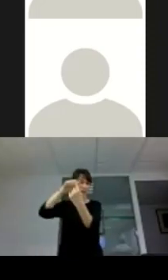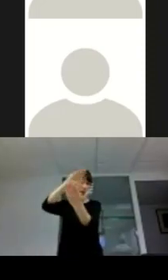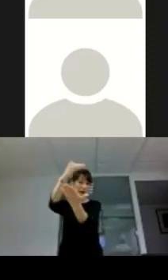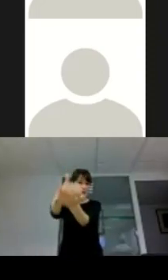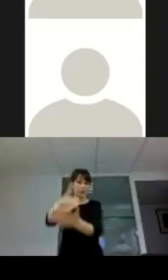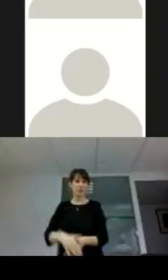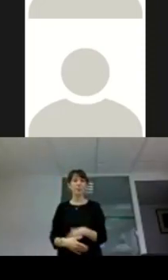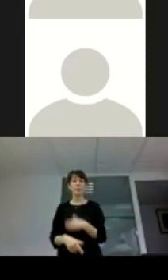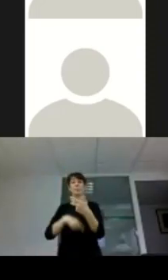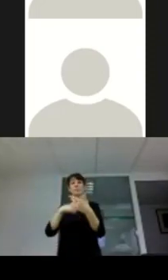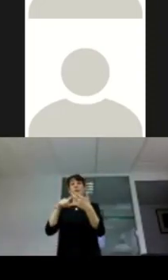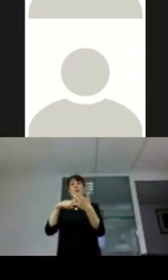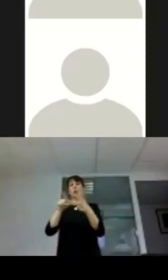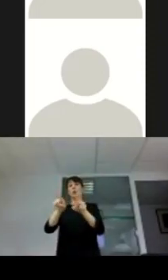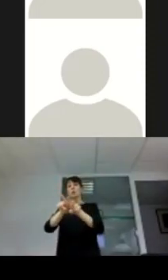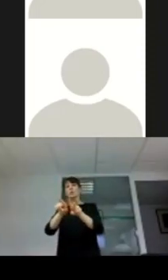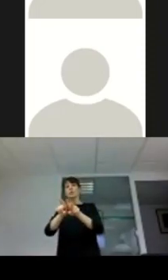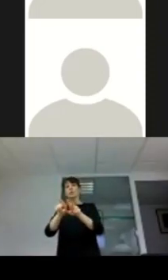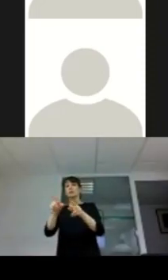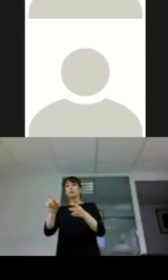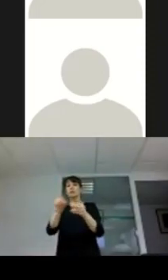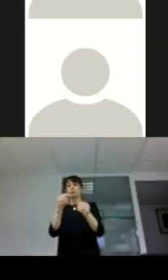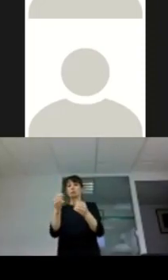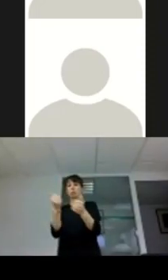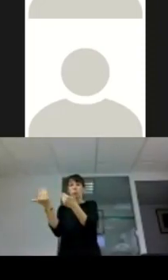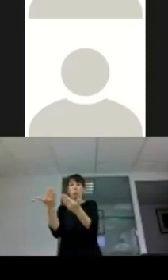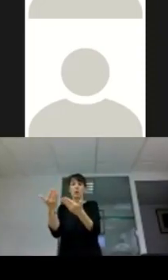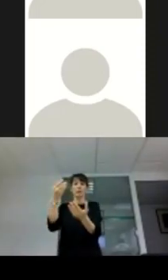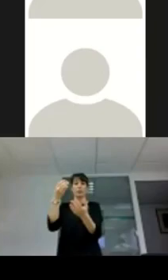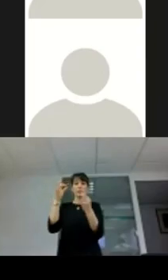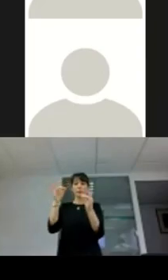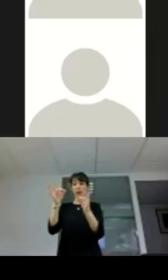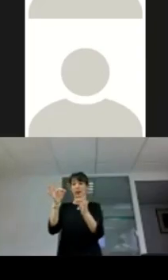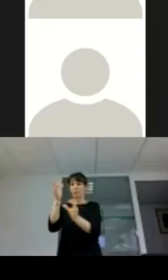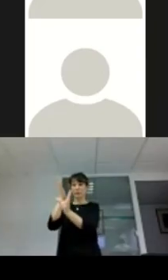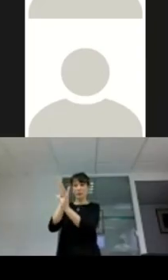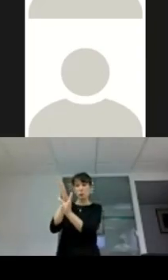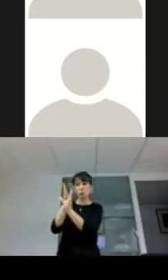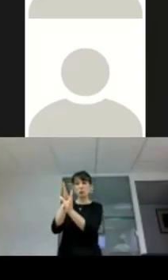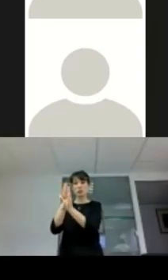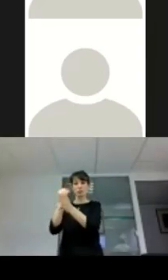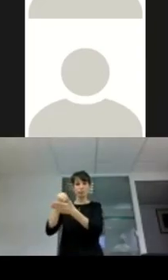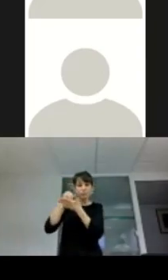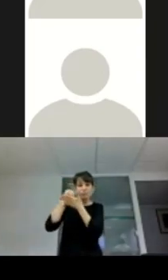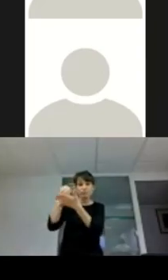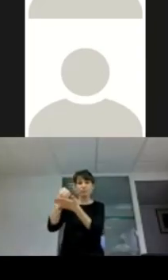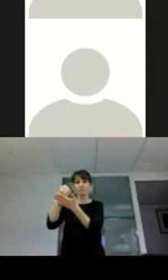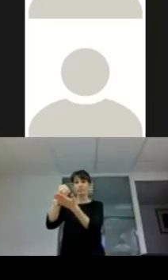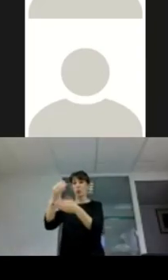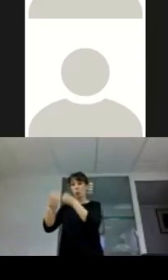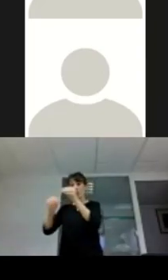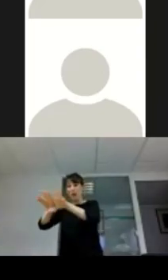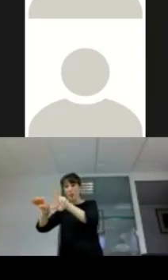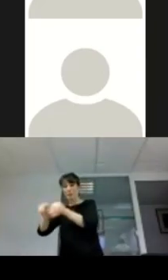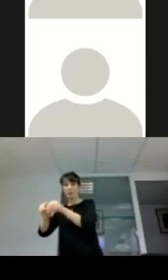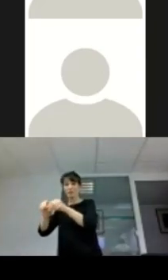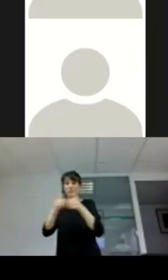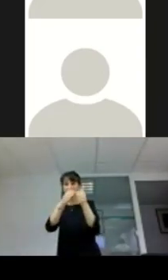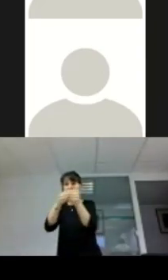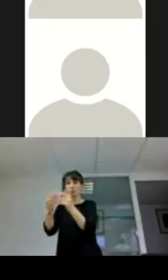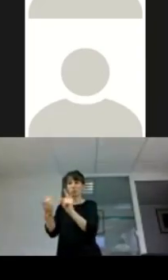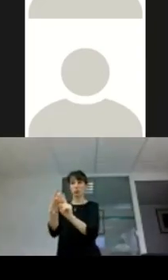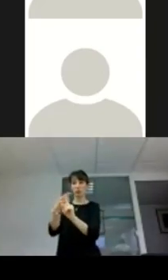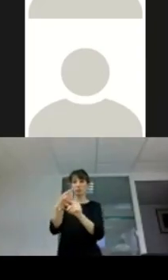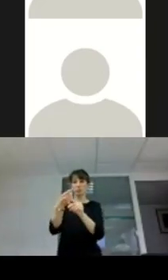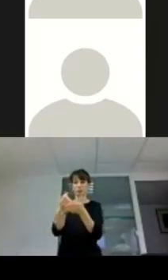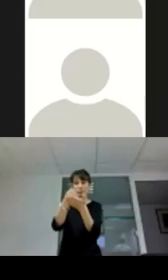la consommation d'alcool. Il y a également tout un pan de soutien psychologique de l'environnement